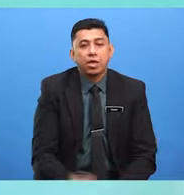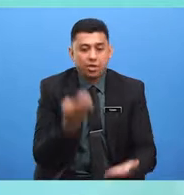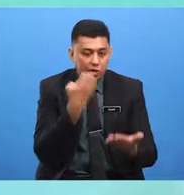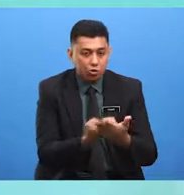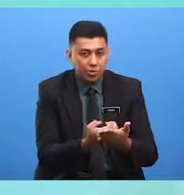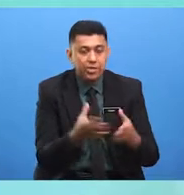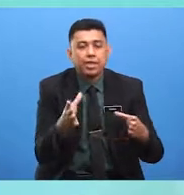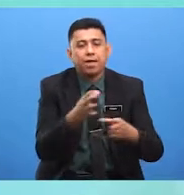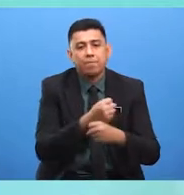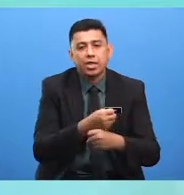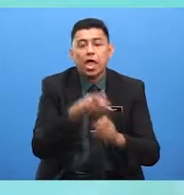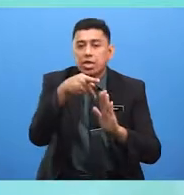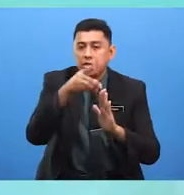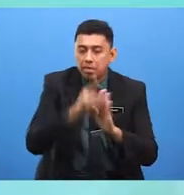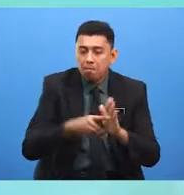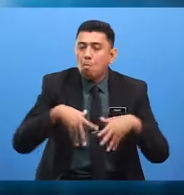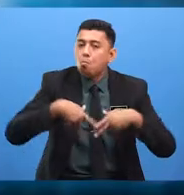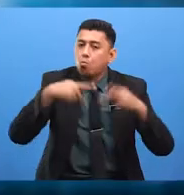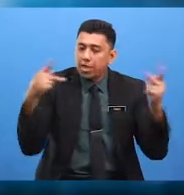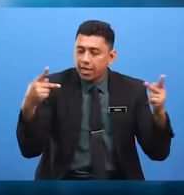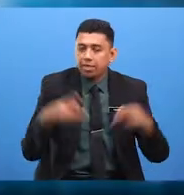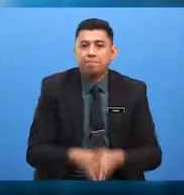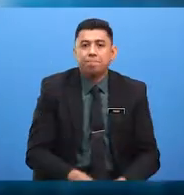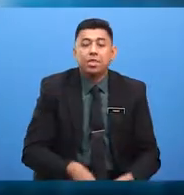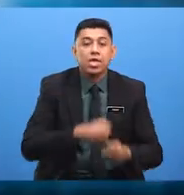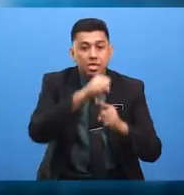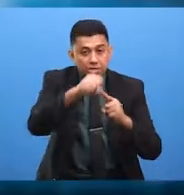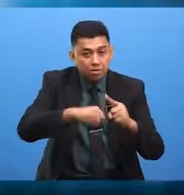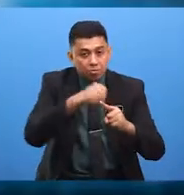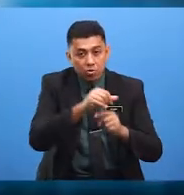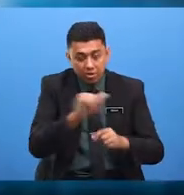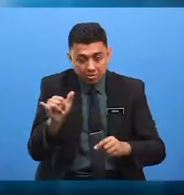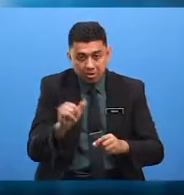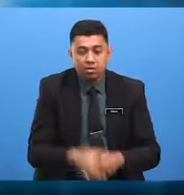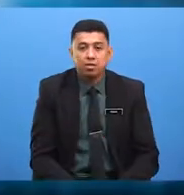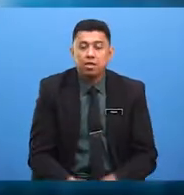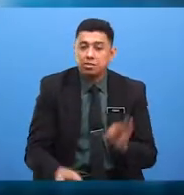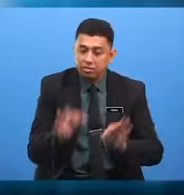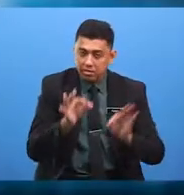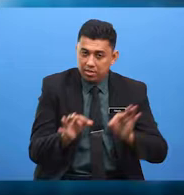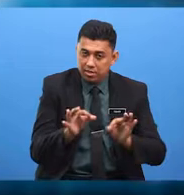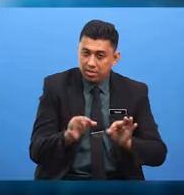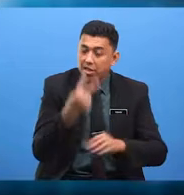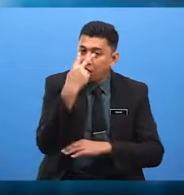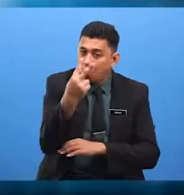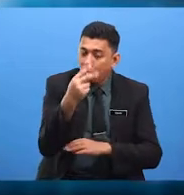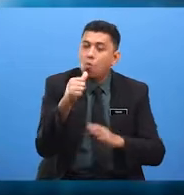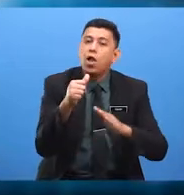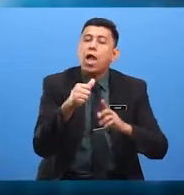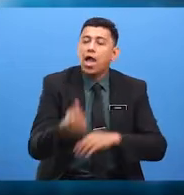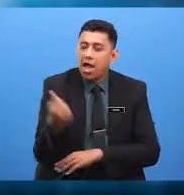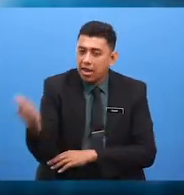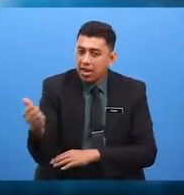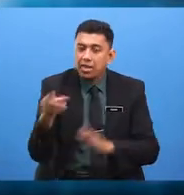ekonomi dapat dipulihkan kesimpulannya jika kita lihat alat dasar keuangan bagi nisbah